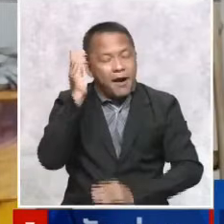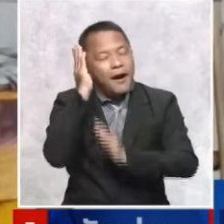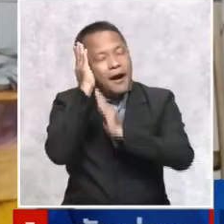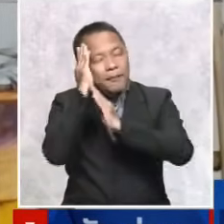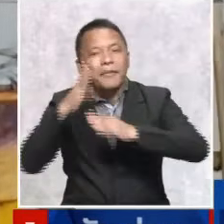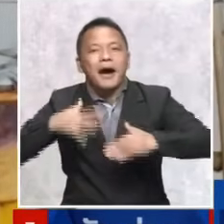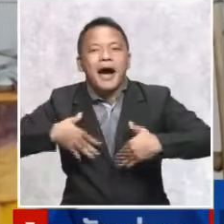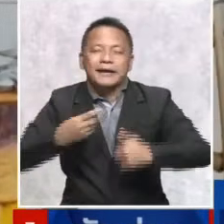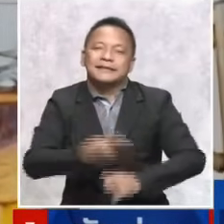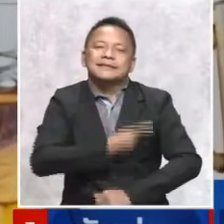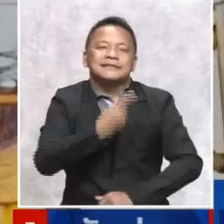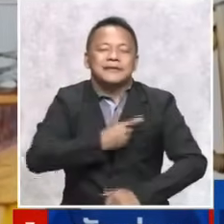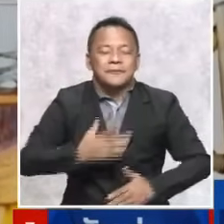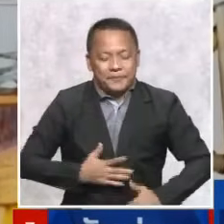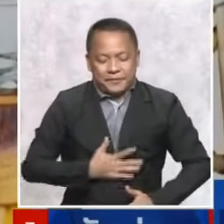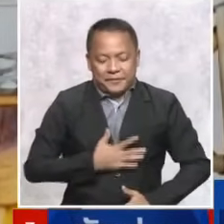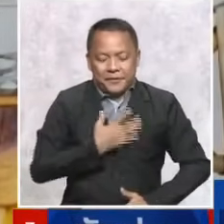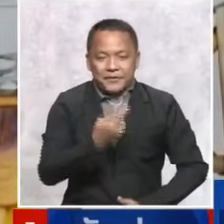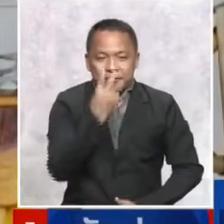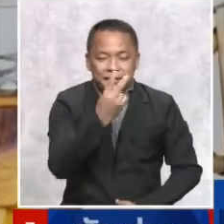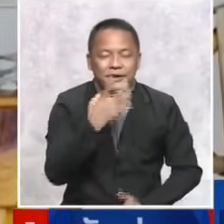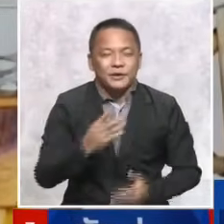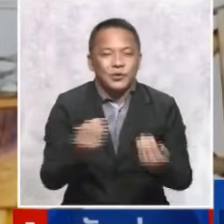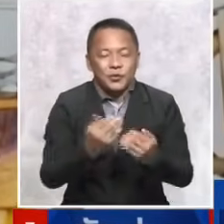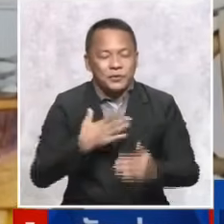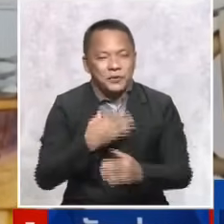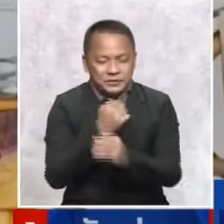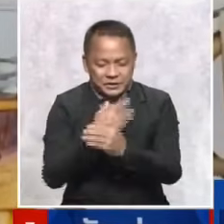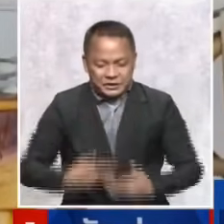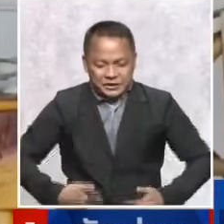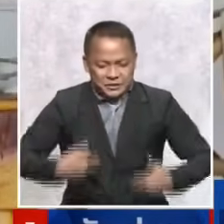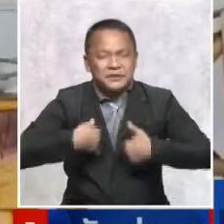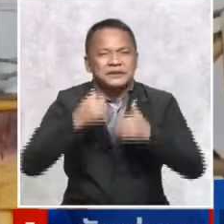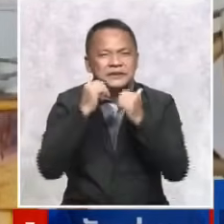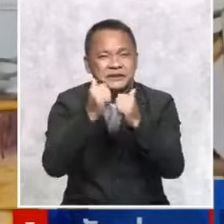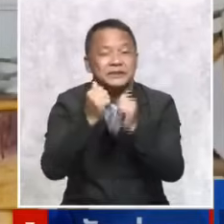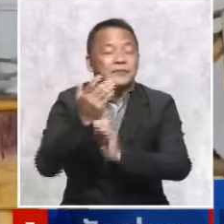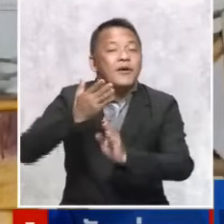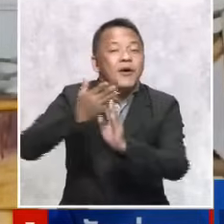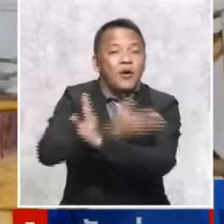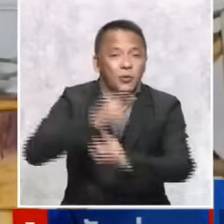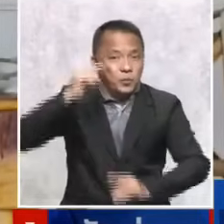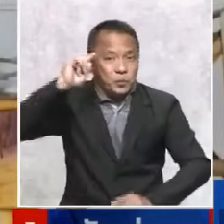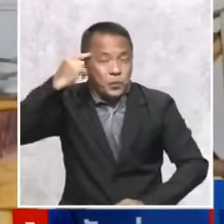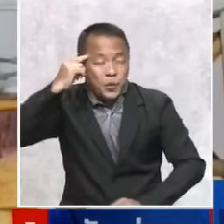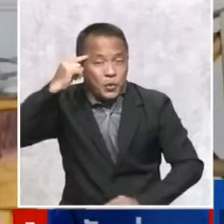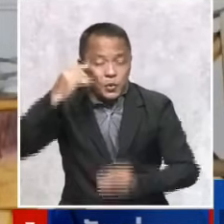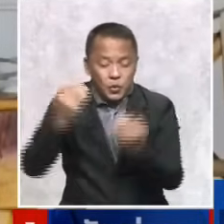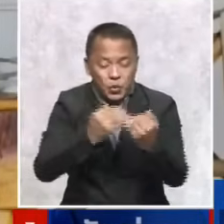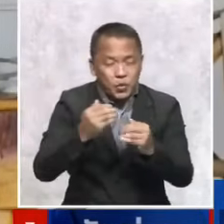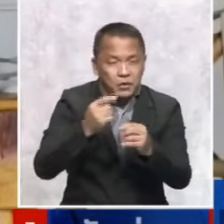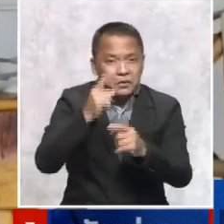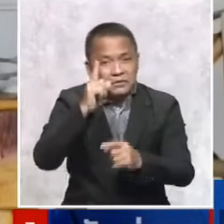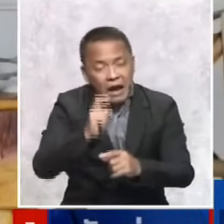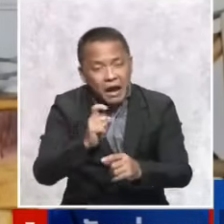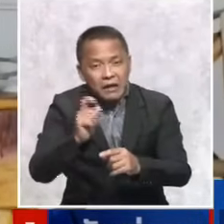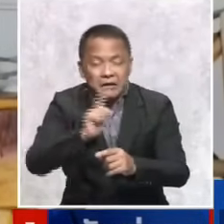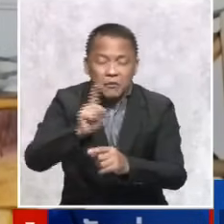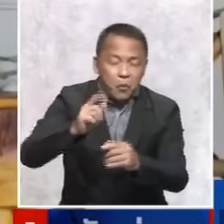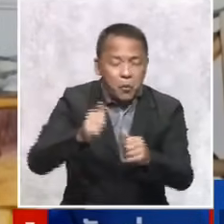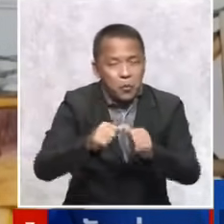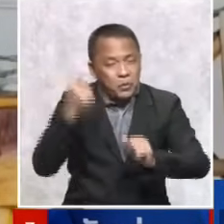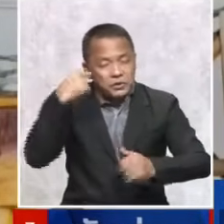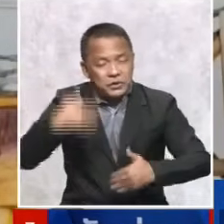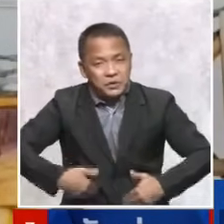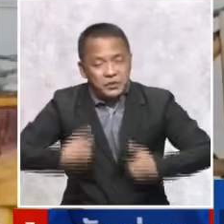ค่ะ คือดีใจโล่งใจคือเห็นแล้วว่าลูกฉันยังปลอดภัยอ่ะค่ะเพราะก่อนหน้านี้ไม่รู้เลยว่าลูกจะเป็นตายร้ายดียังไ